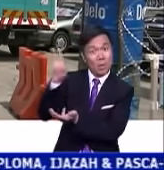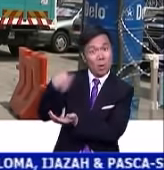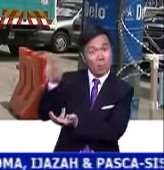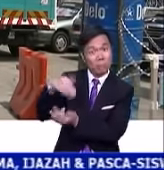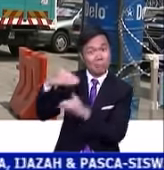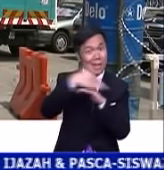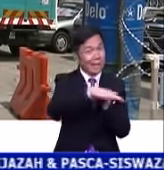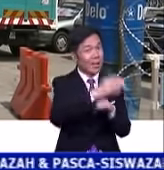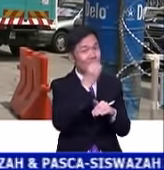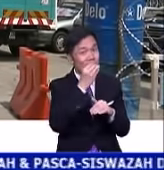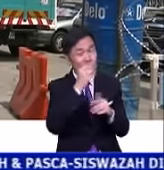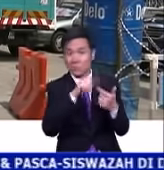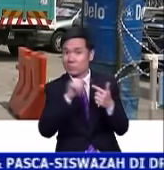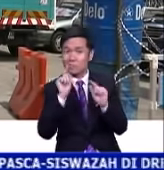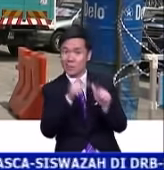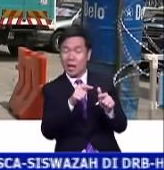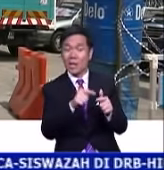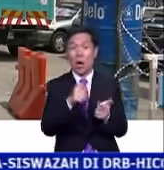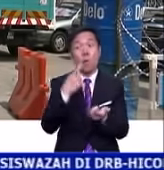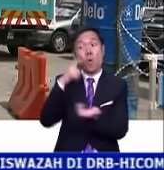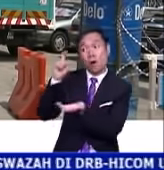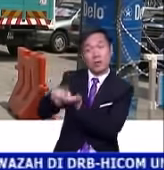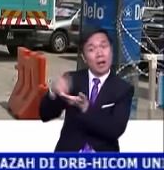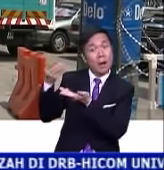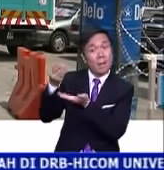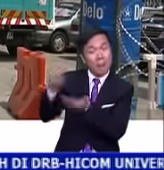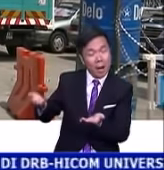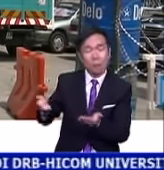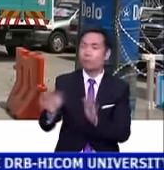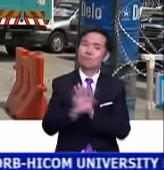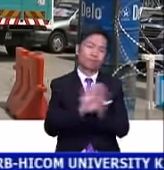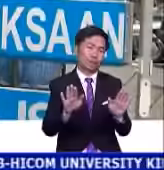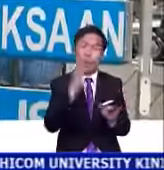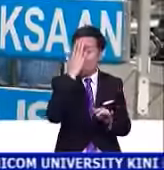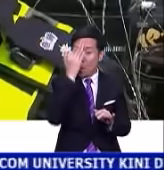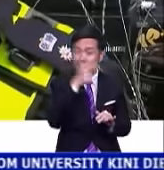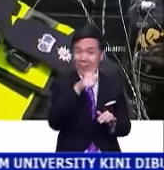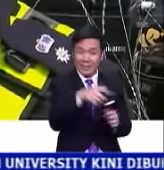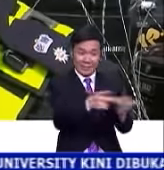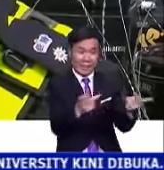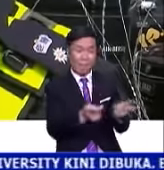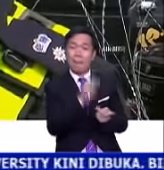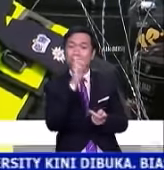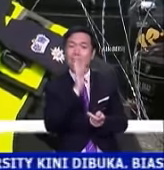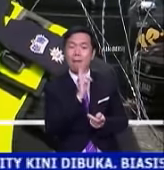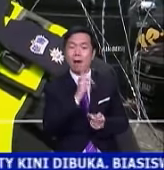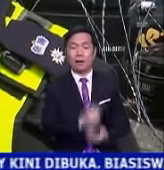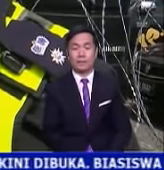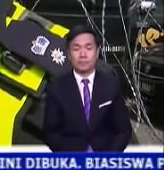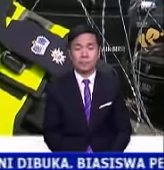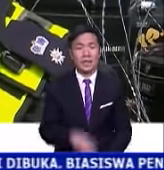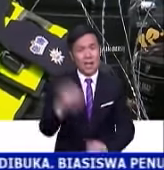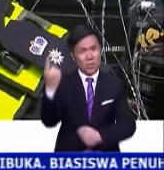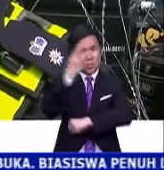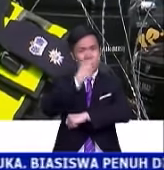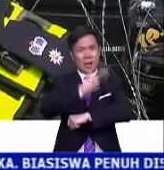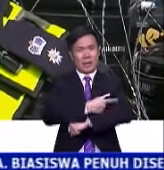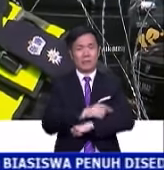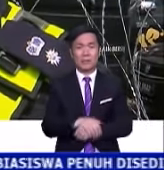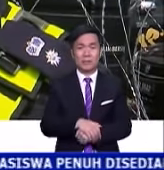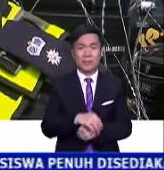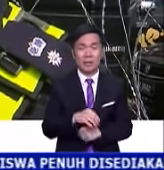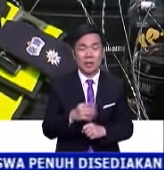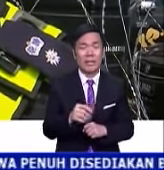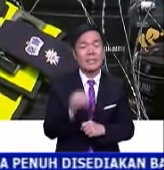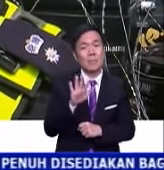atau barangan buat sementara waktu kerana ia berada di kawasan zon merah. Untuk satu hari itu lebih kurang kita